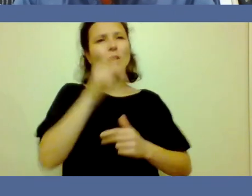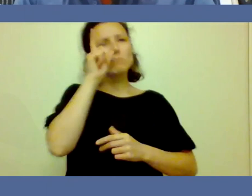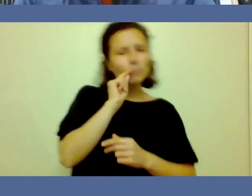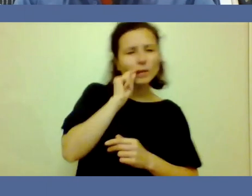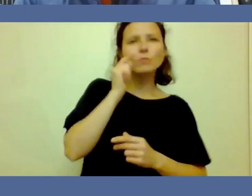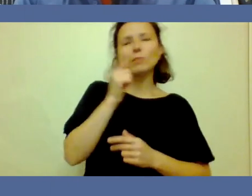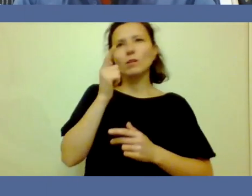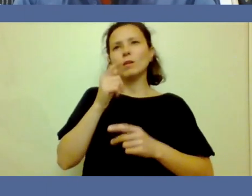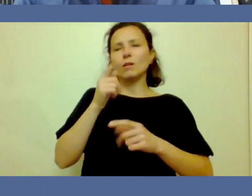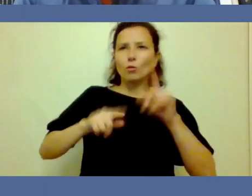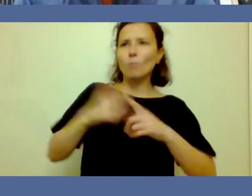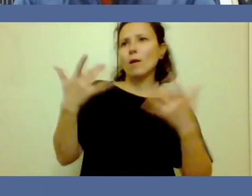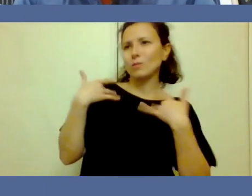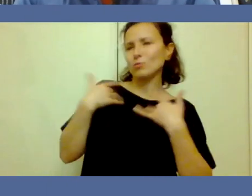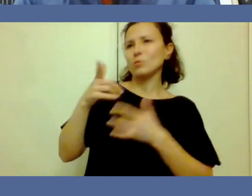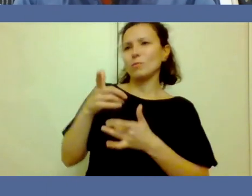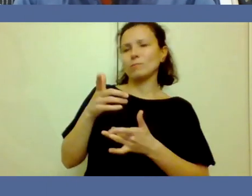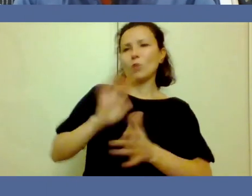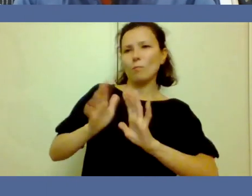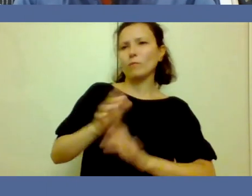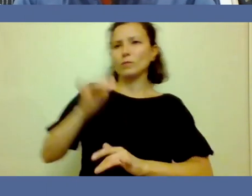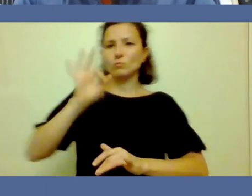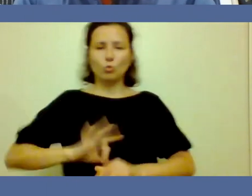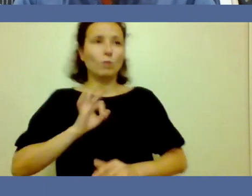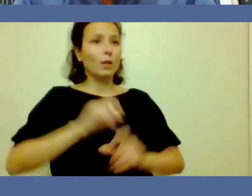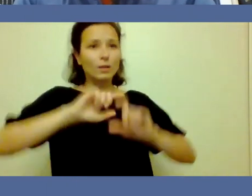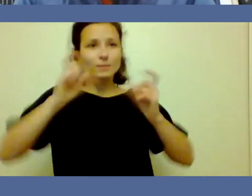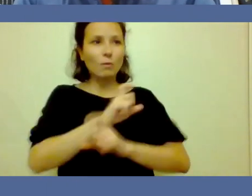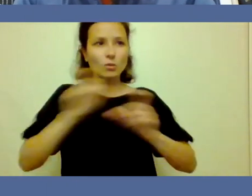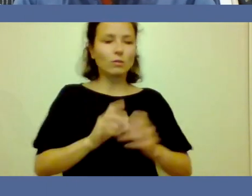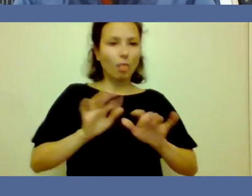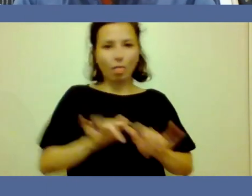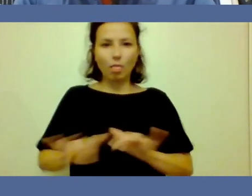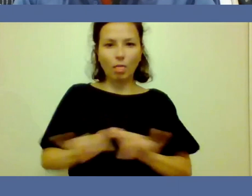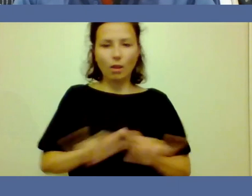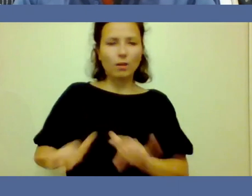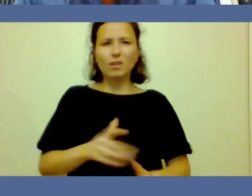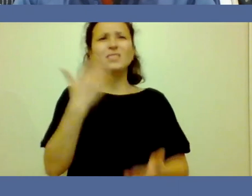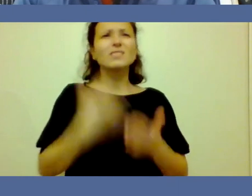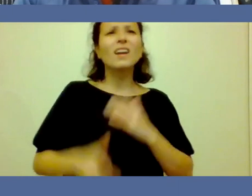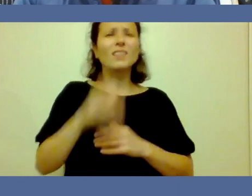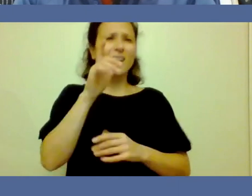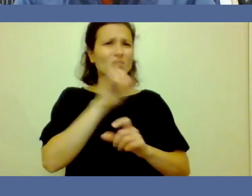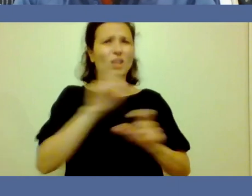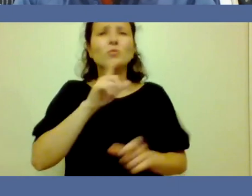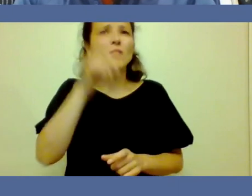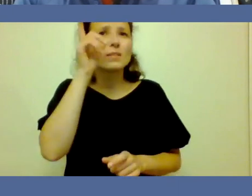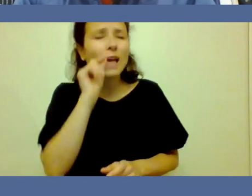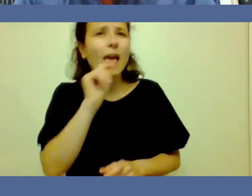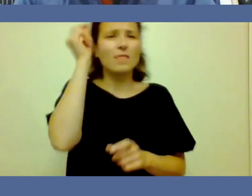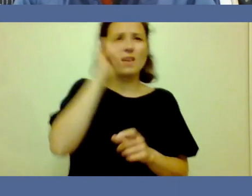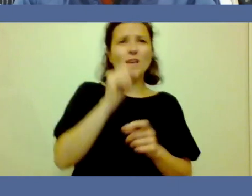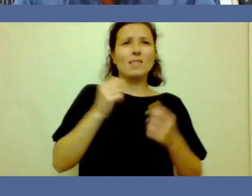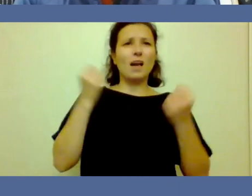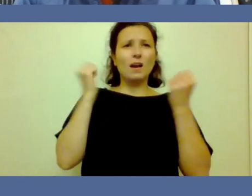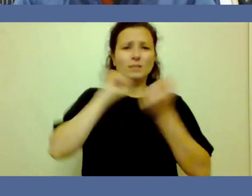wróci do domu. I ja pisałam w kółko, ile dałam rady, było szkoda czasu na sen. I stąd się ta piżama wzięła, że jakby szkoda czasu na przebieranie się, nie